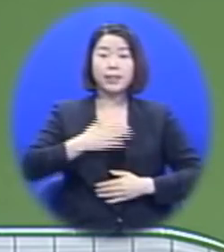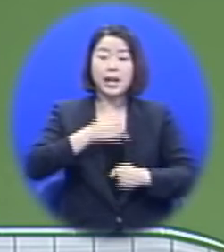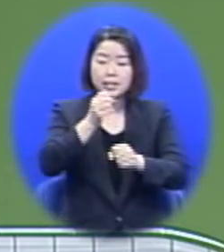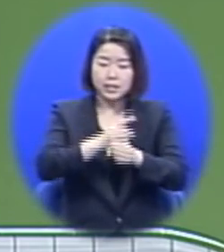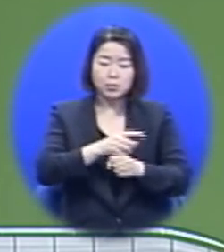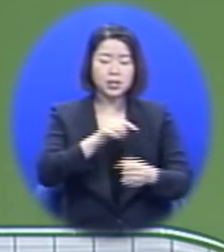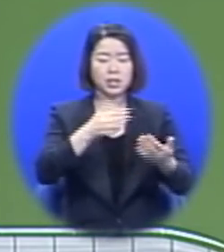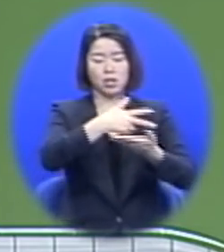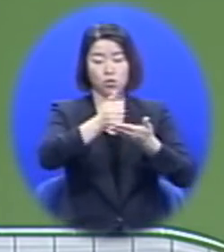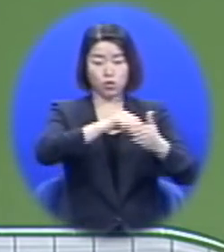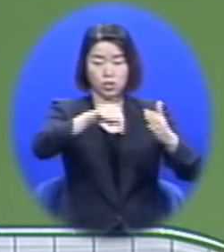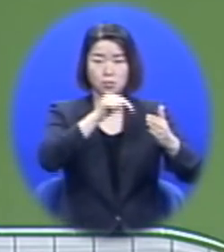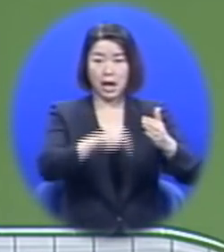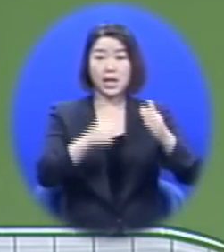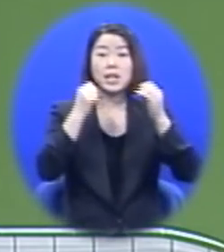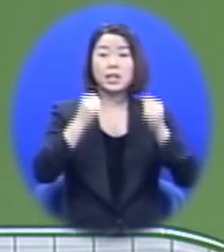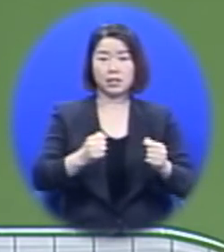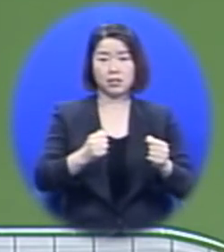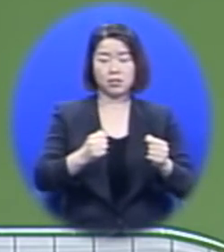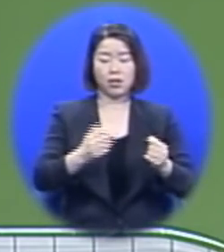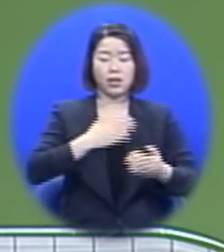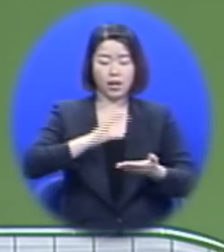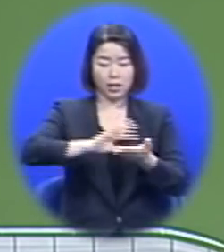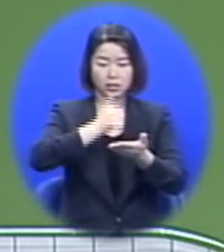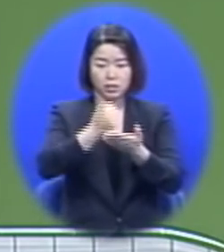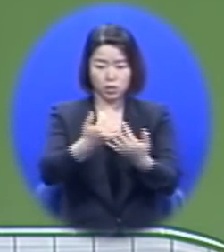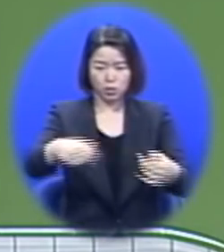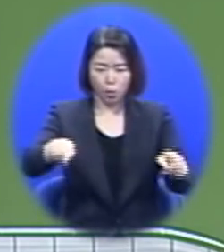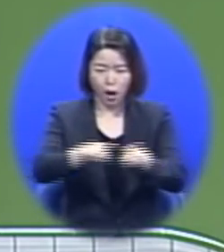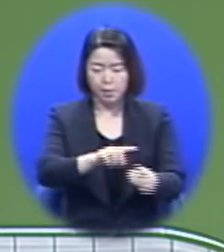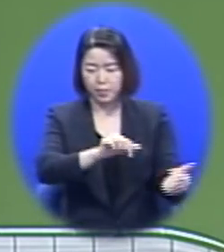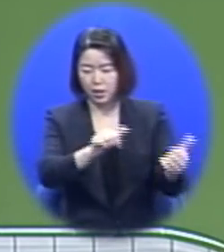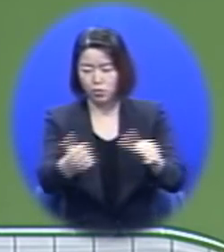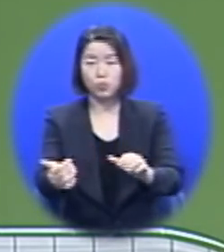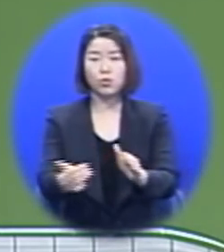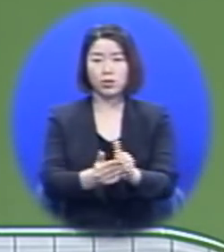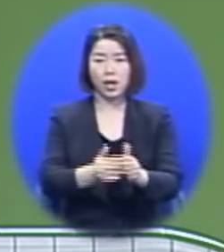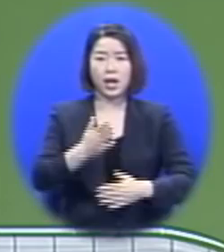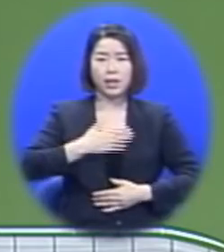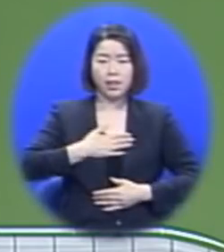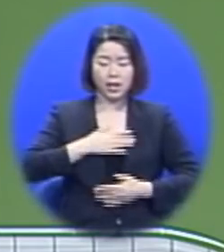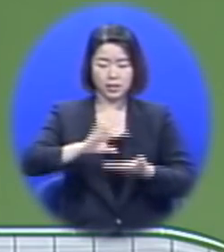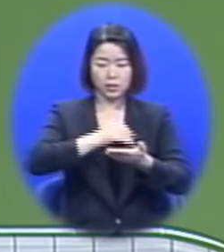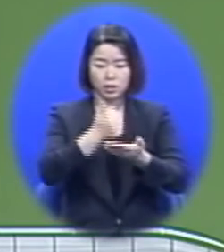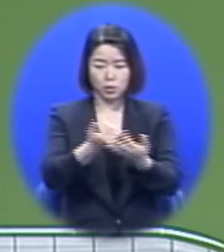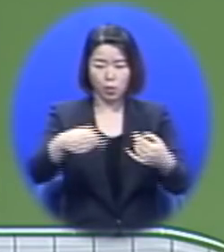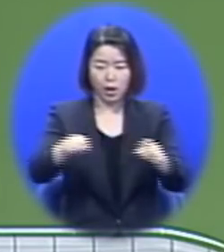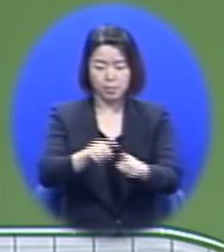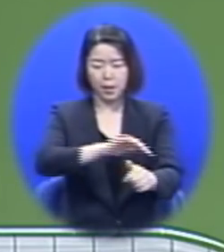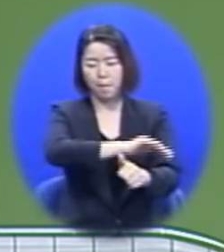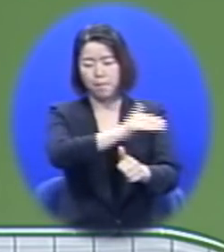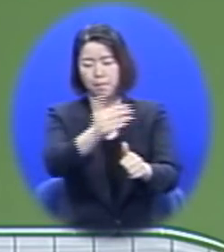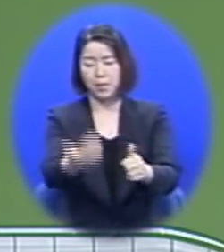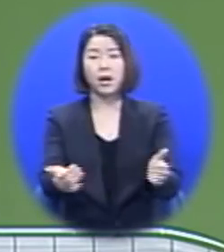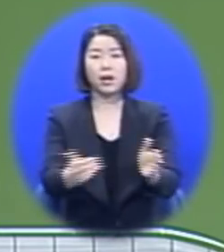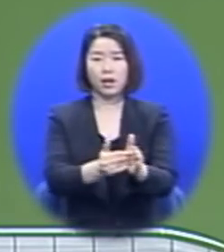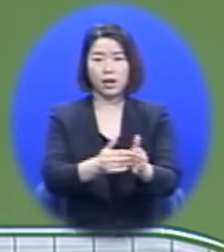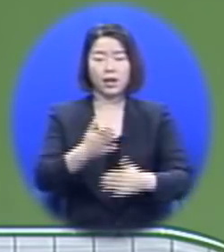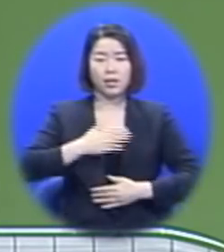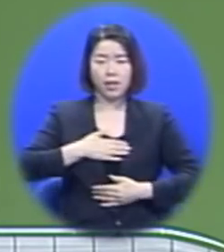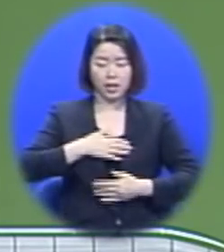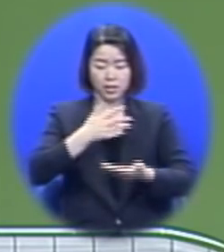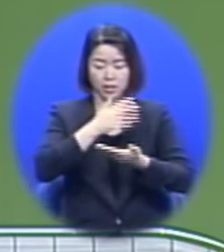있었다. 나는 그리스도와 함께 죽었다. 나는 그리스도와 함께 무덤에 묻혔다. 나는 그리스도와